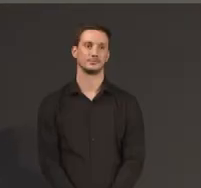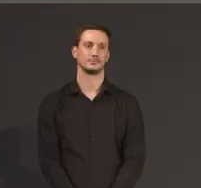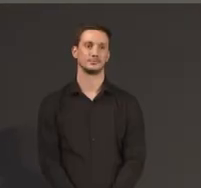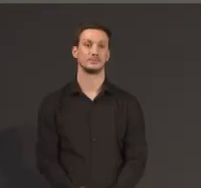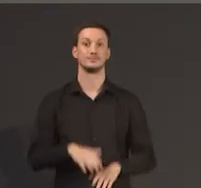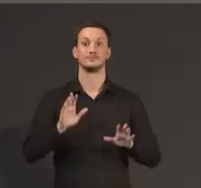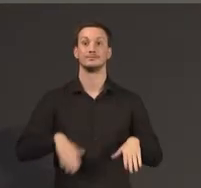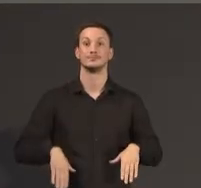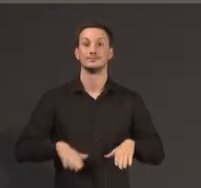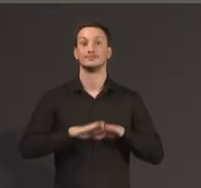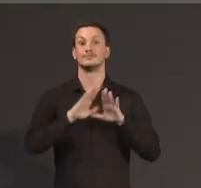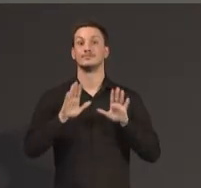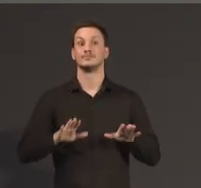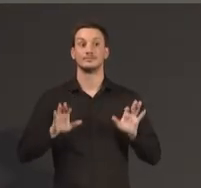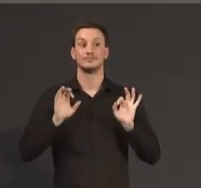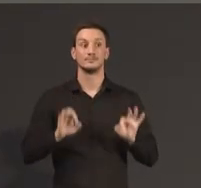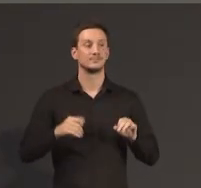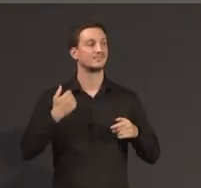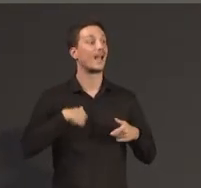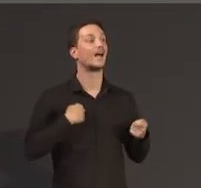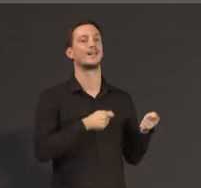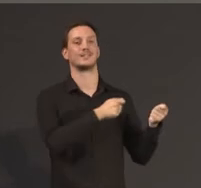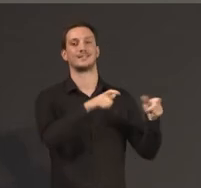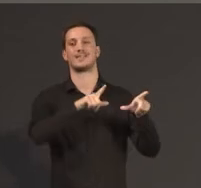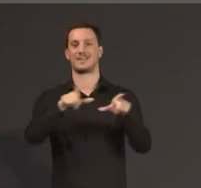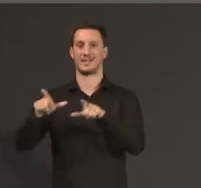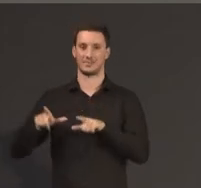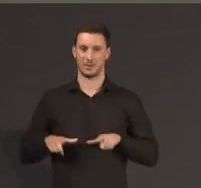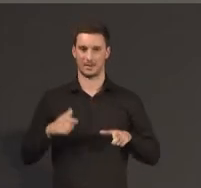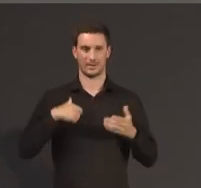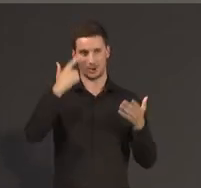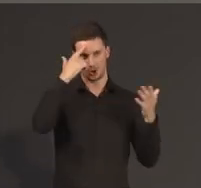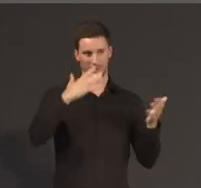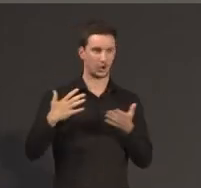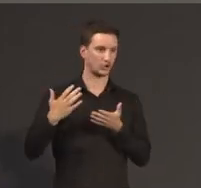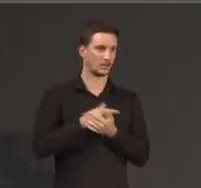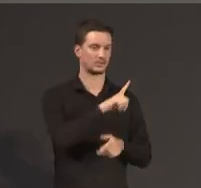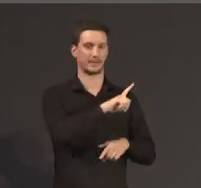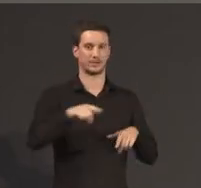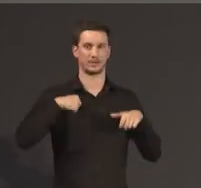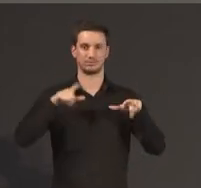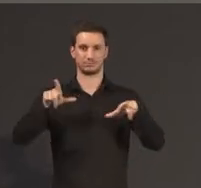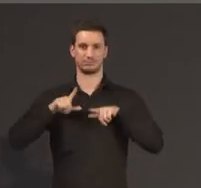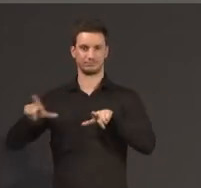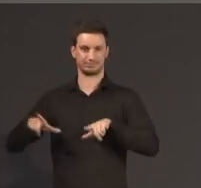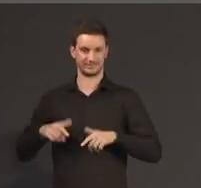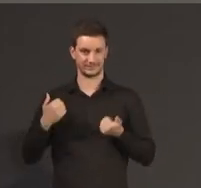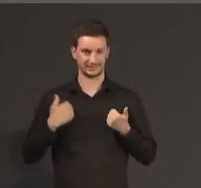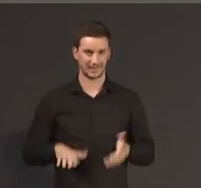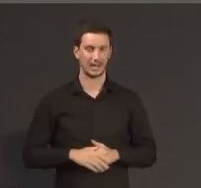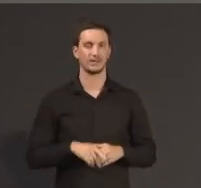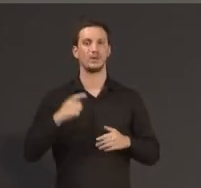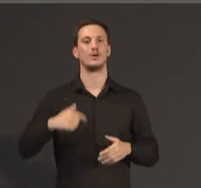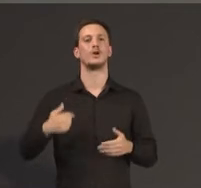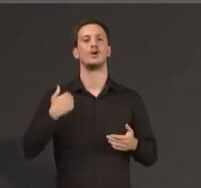I fins aquí el lliurament de diplomes commemoratius a tots els graduats i graduades. Una